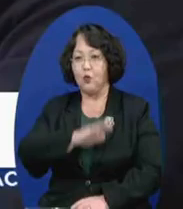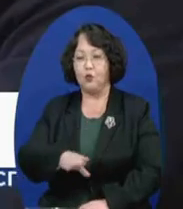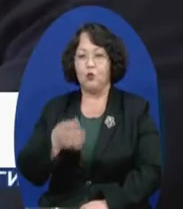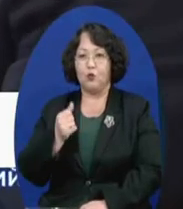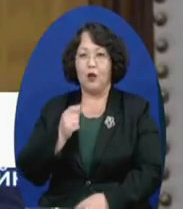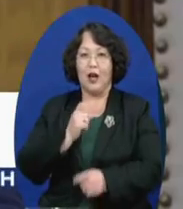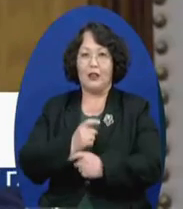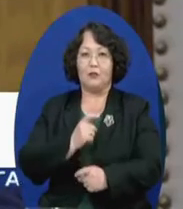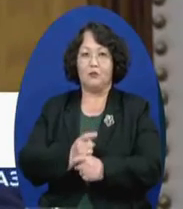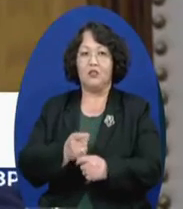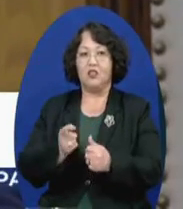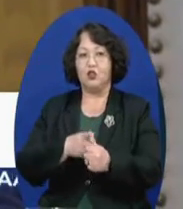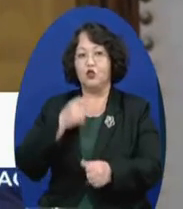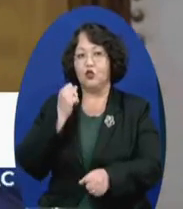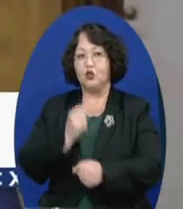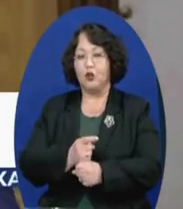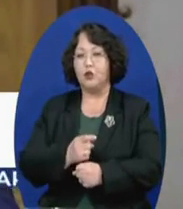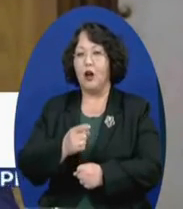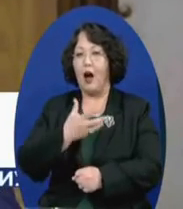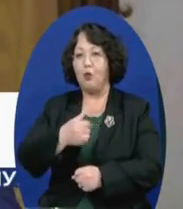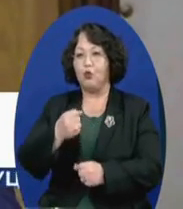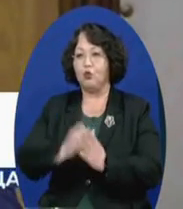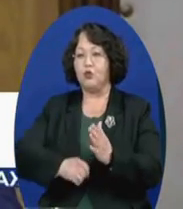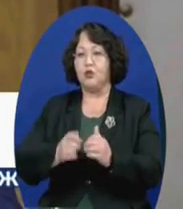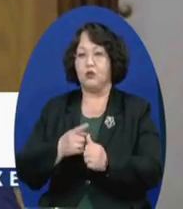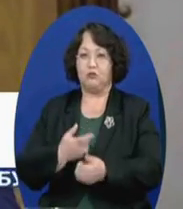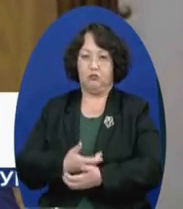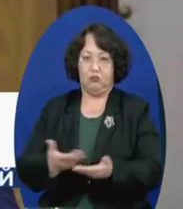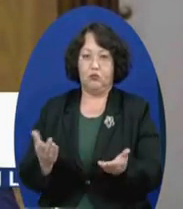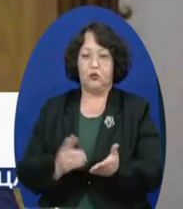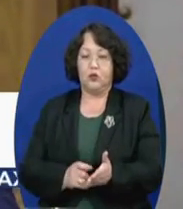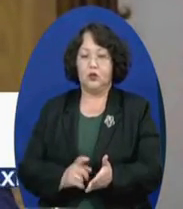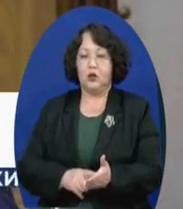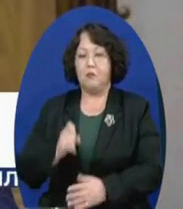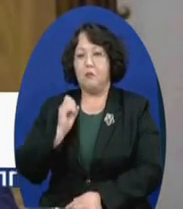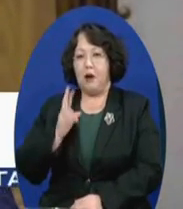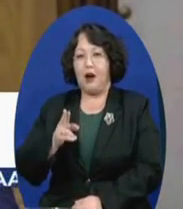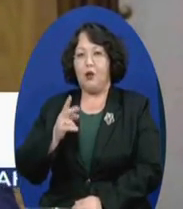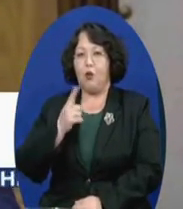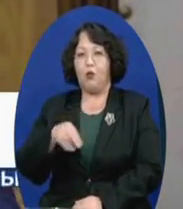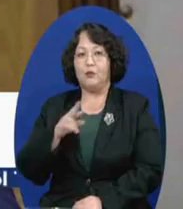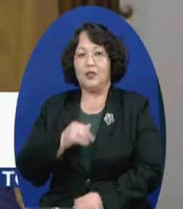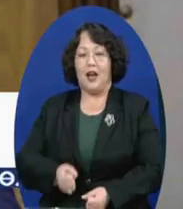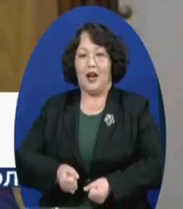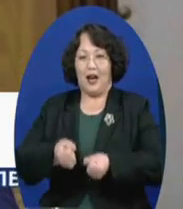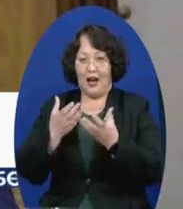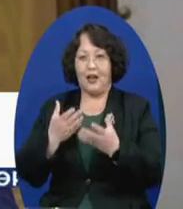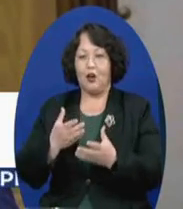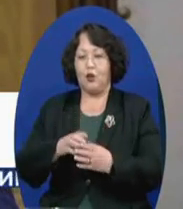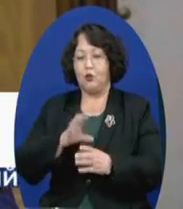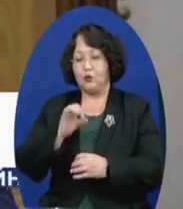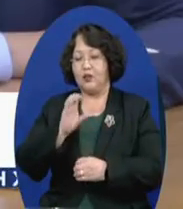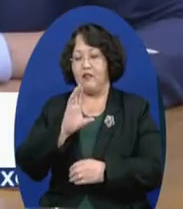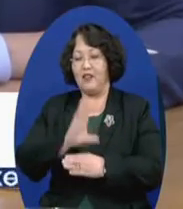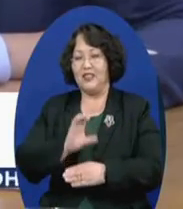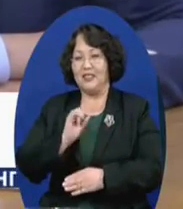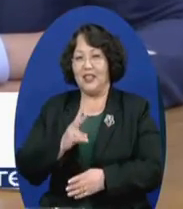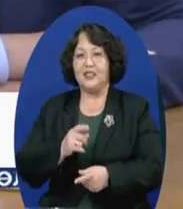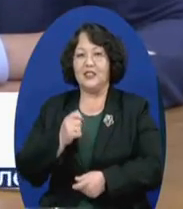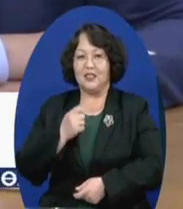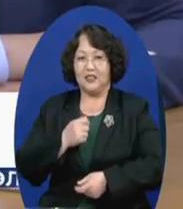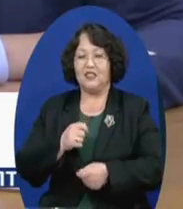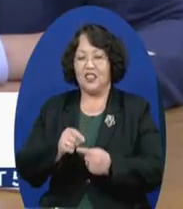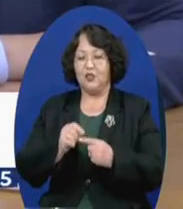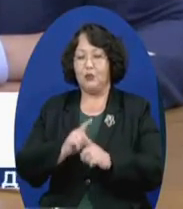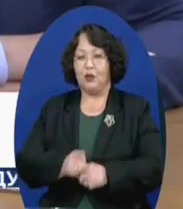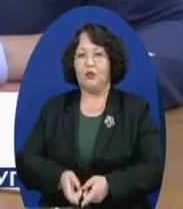халамжийг зорилттой бүлэгт хүргэхэд анхаарах нь чухал гэж тэд үзэж байгаа. За банкнууд IPO гаргахыг олон улсын валютын сан зарчмын хувьд дэмжиж